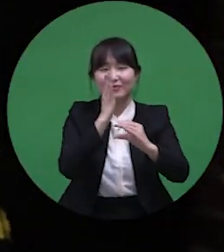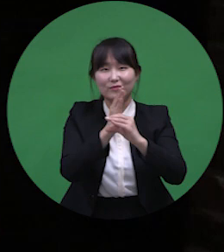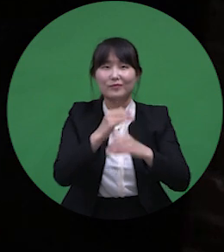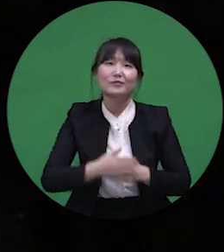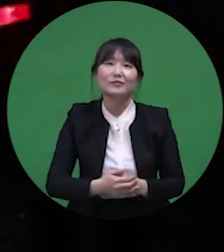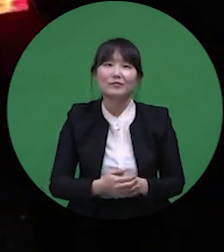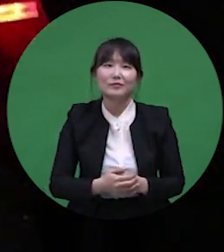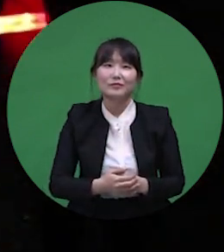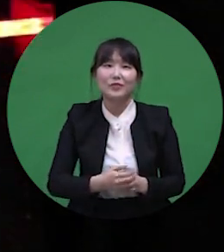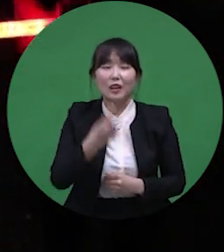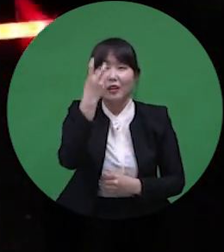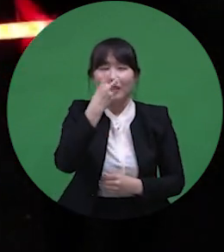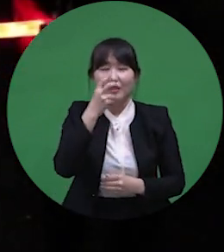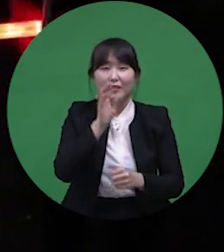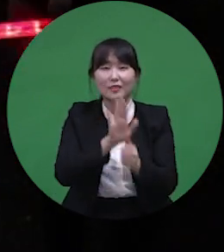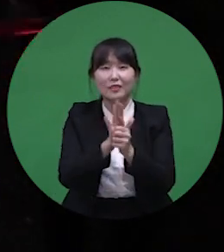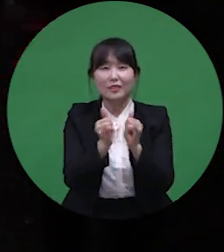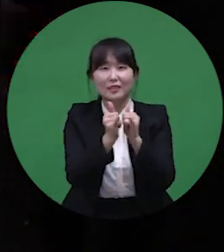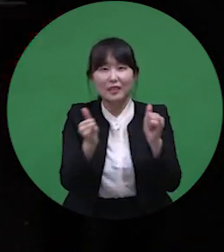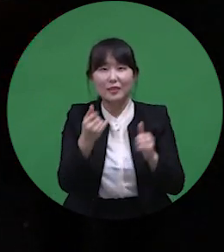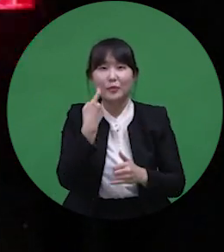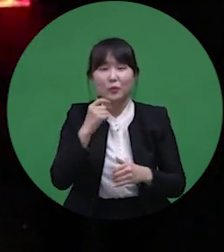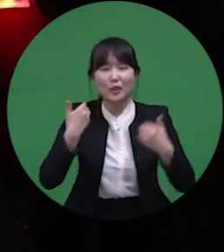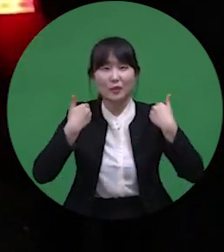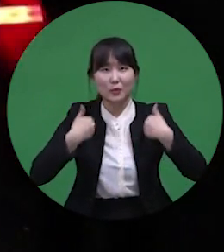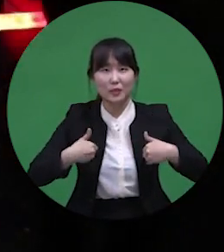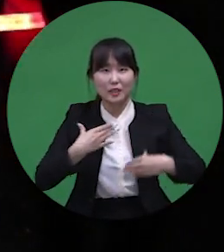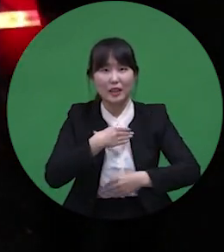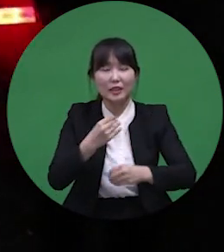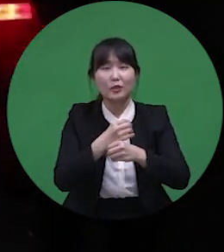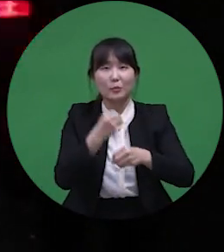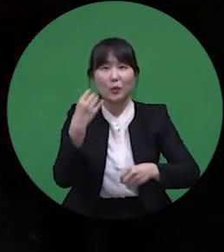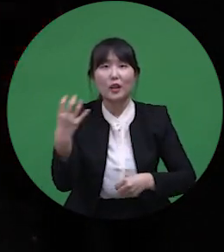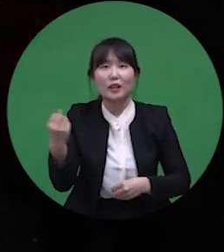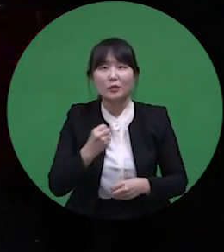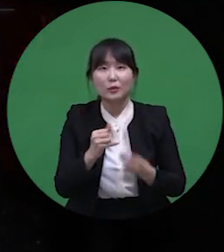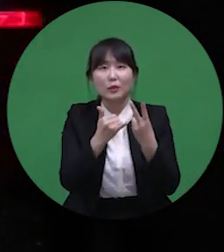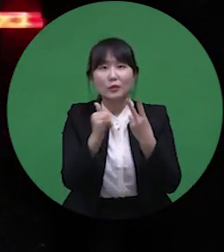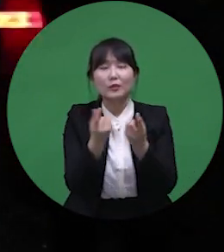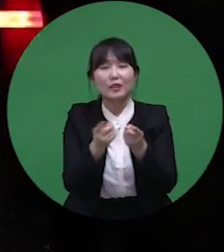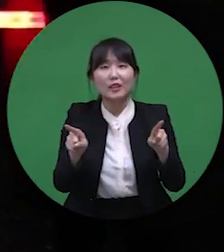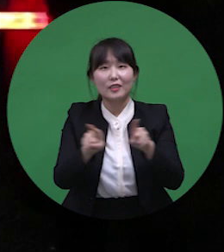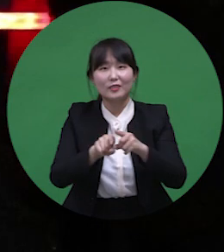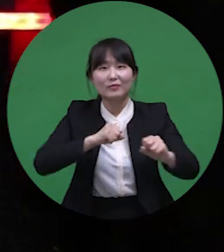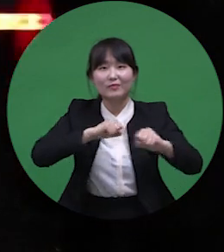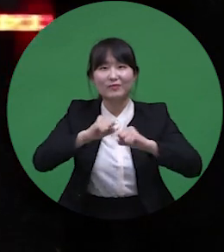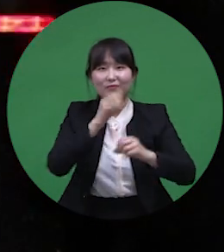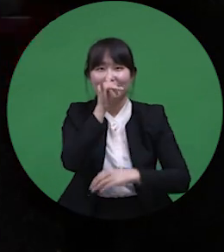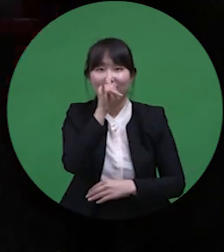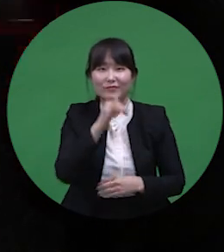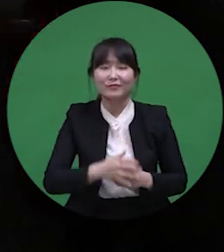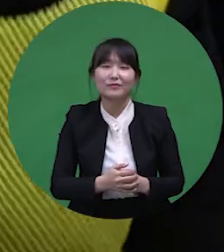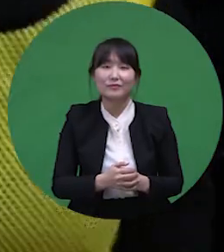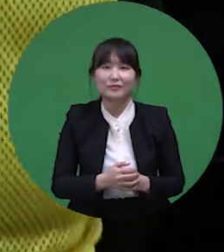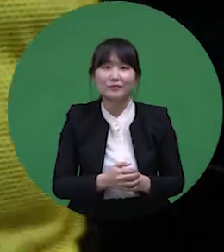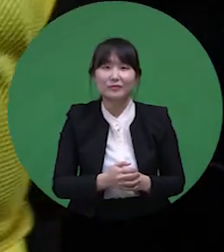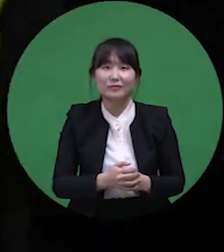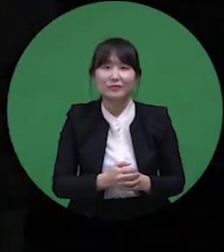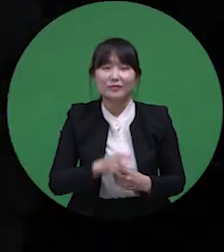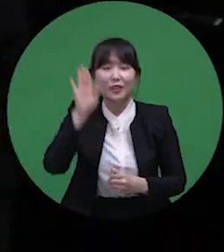있습니다. 안심귀가 스카우트들은 노란 조끼와 안전봉 등의 장비를 갖추고 2인 1조로